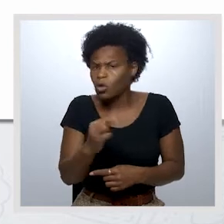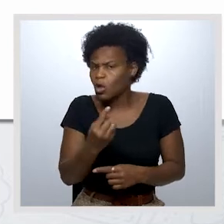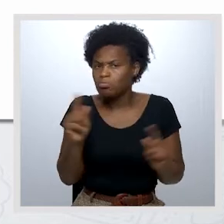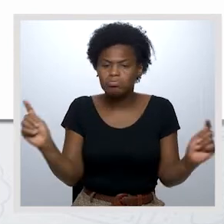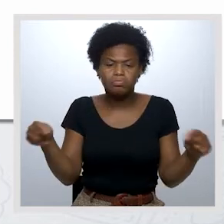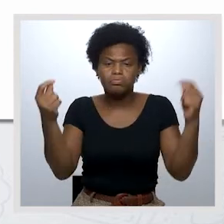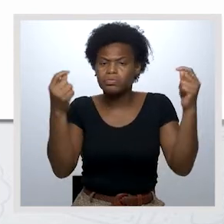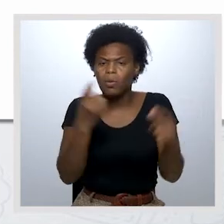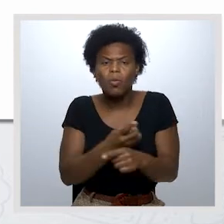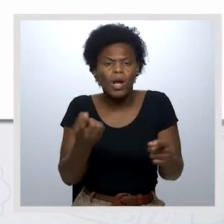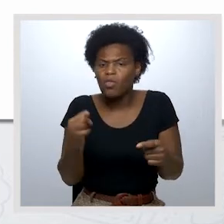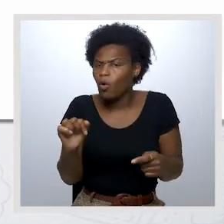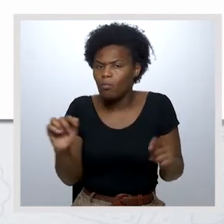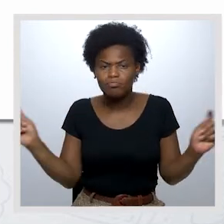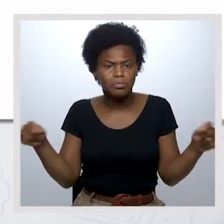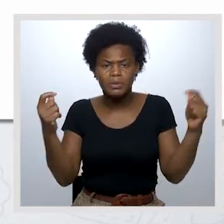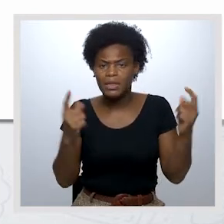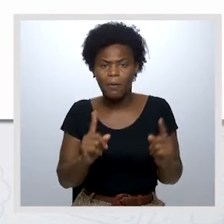slogans publicitaires.